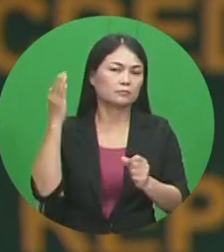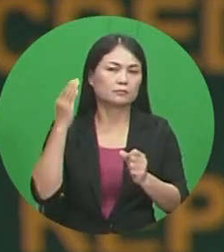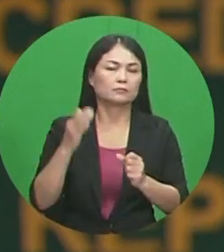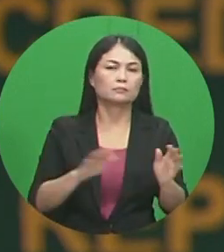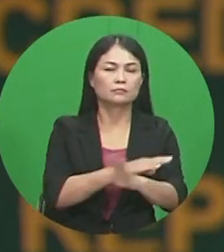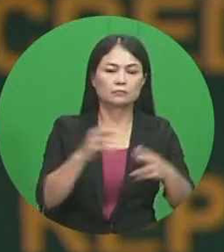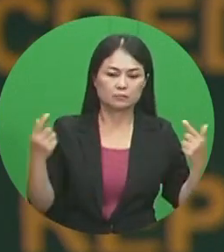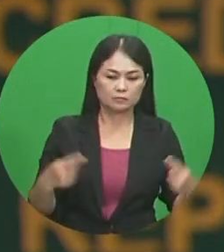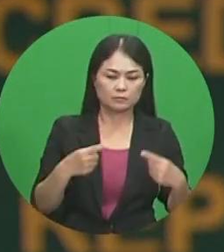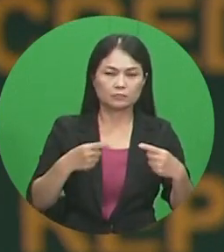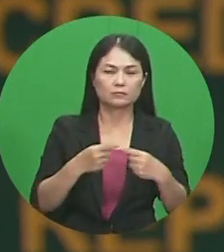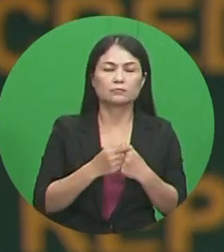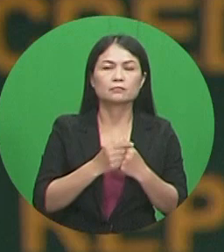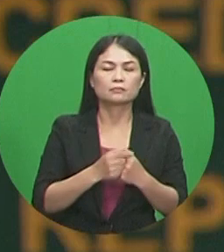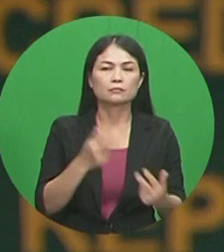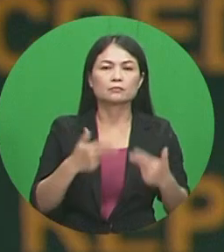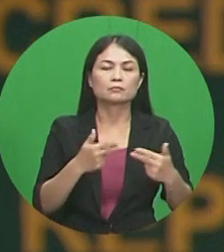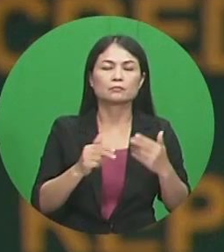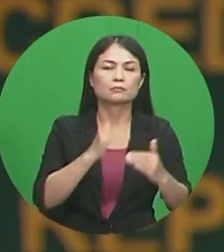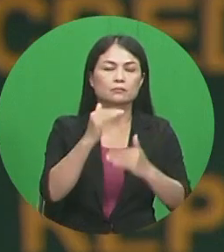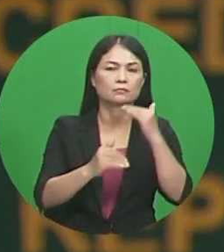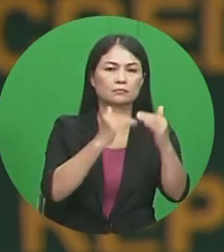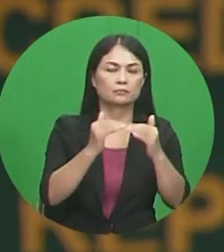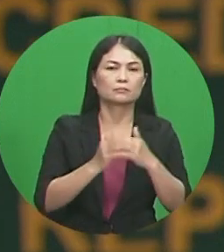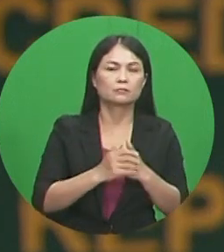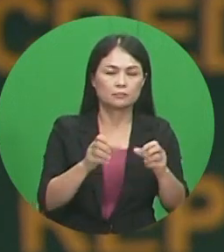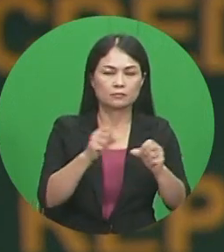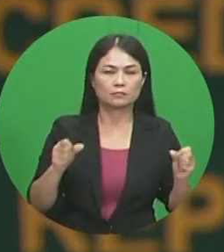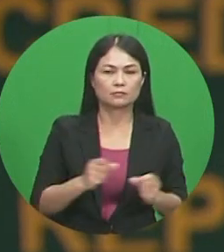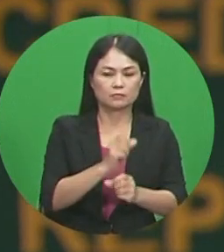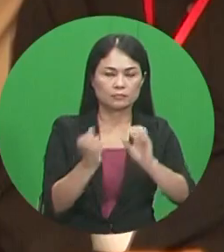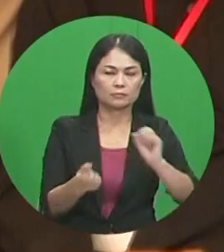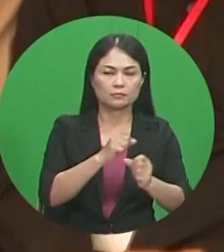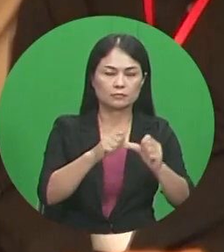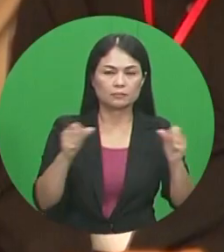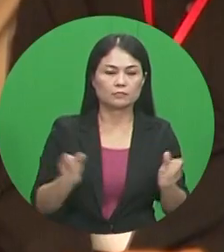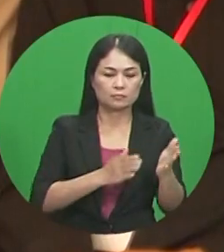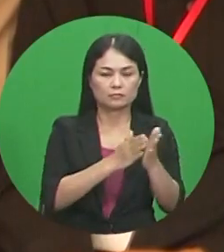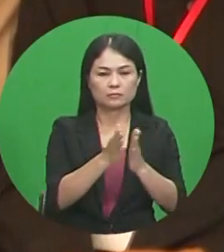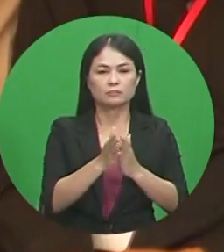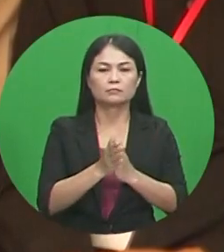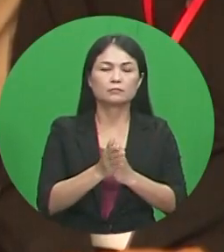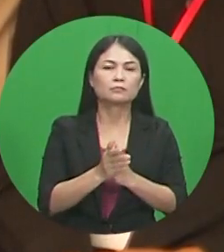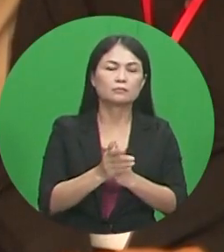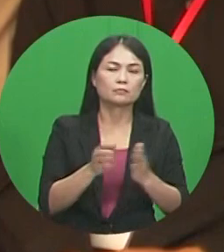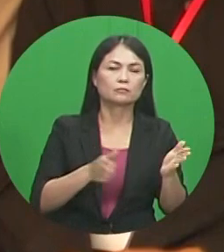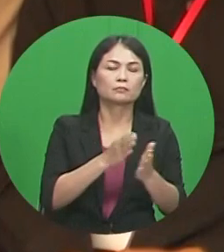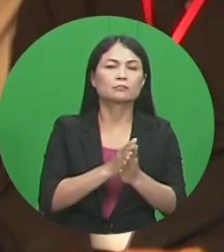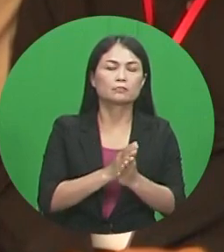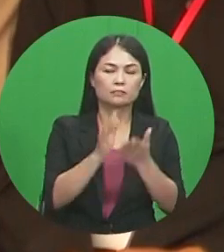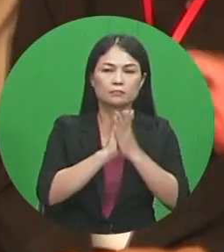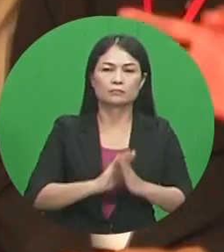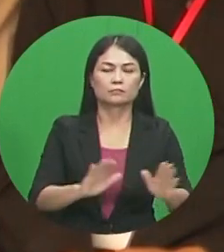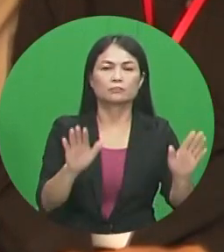ភូមិប្រយុទ្ធឲ្យទៅជាតំបន់អភិវឌ្ឍនិងការប្រែក្លាយតំបន់ព្រំដែនឲ្យទៅជាព្រំដែនសន្តិ